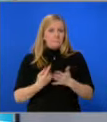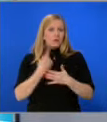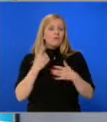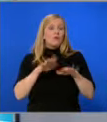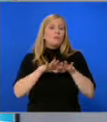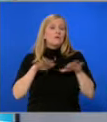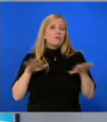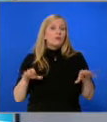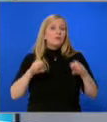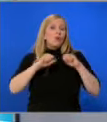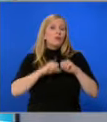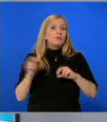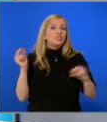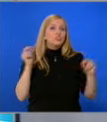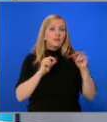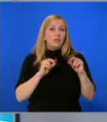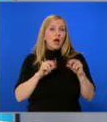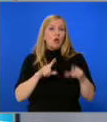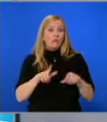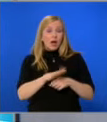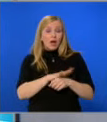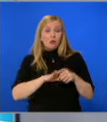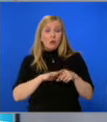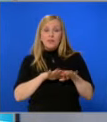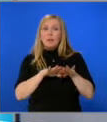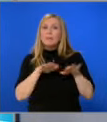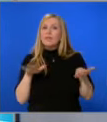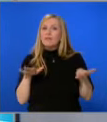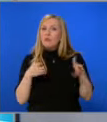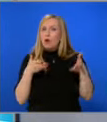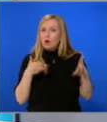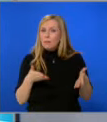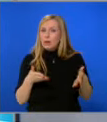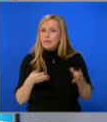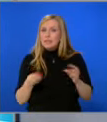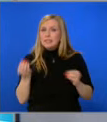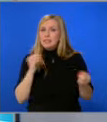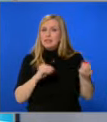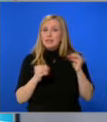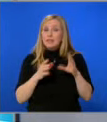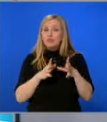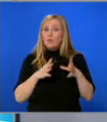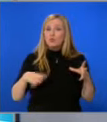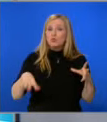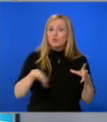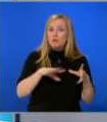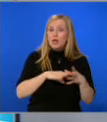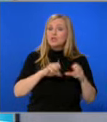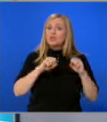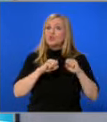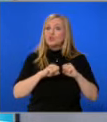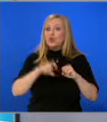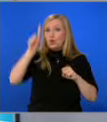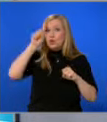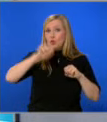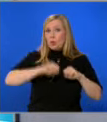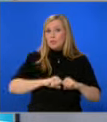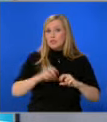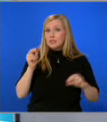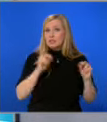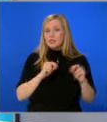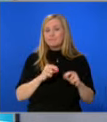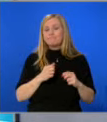платформата Общински съвет. Ако това е основната платформа за съставане на някакво мнозинство в Столичния Общински съвет,